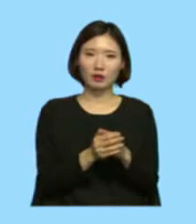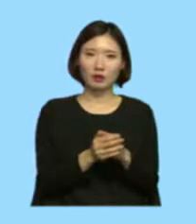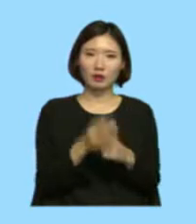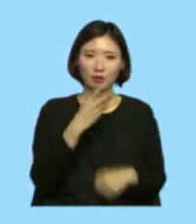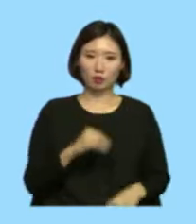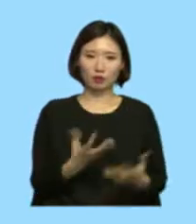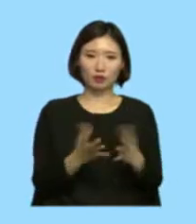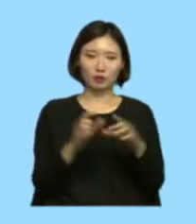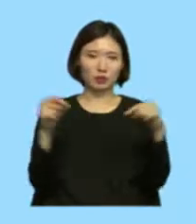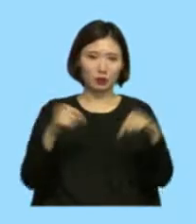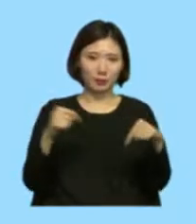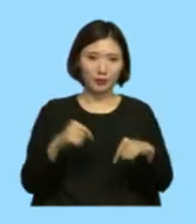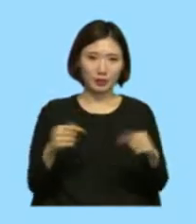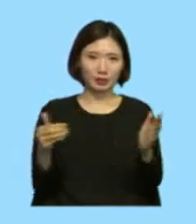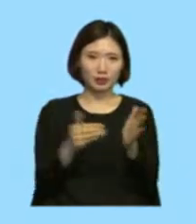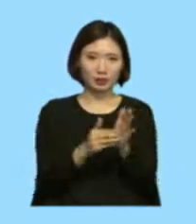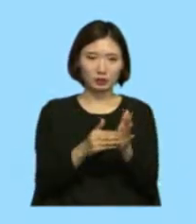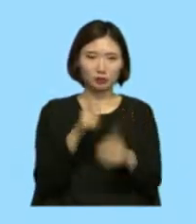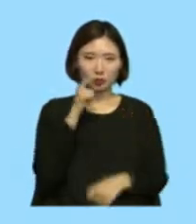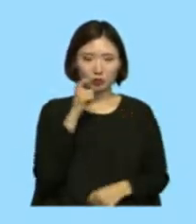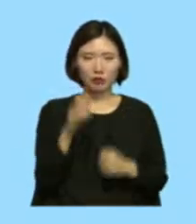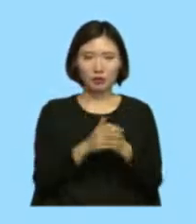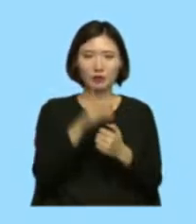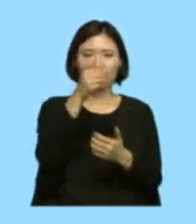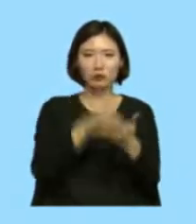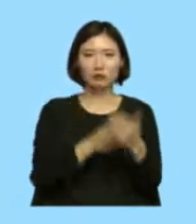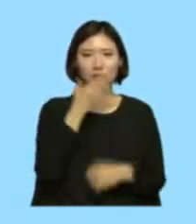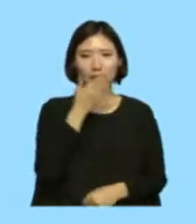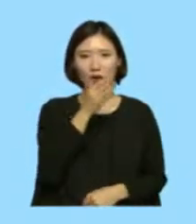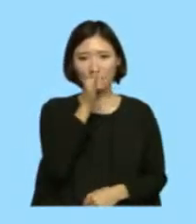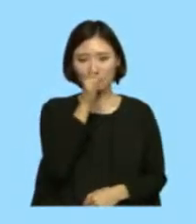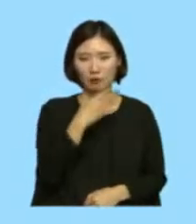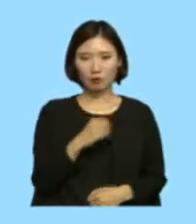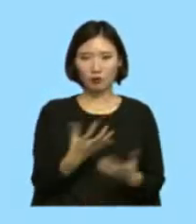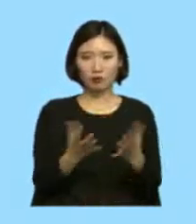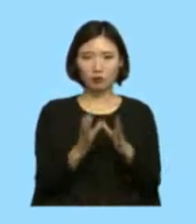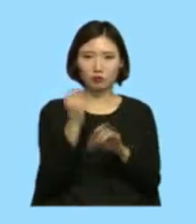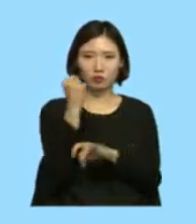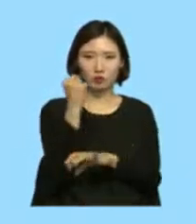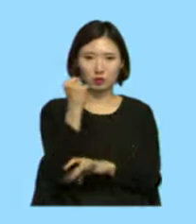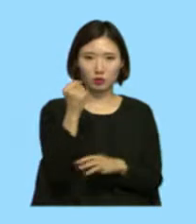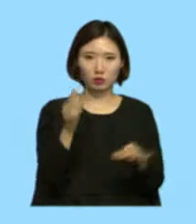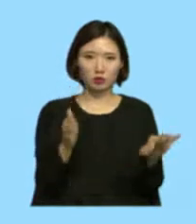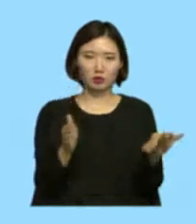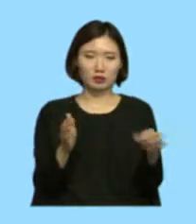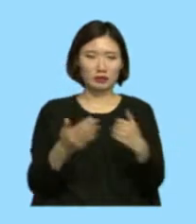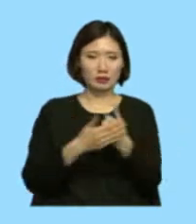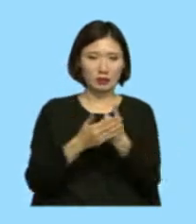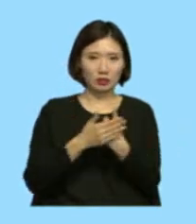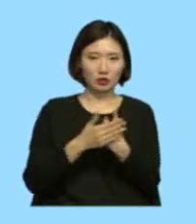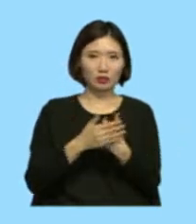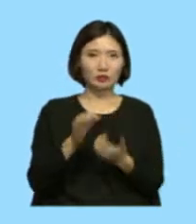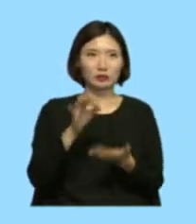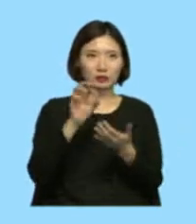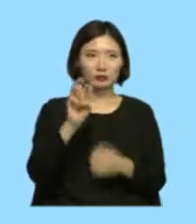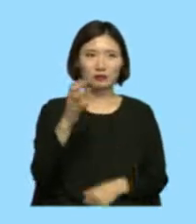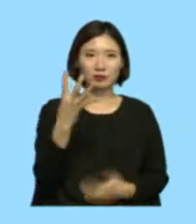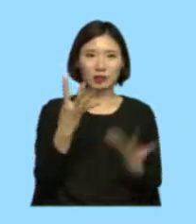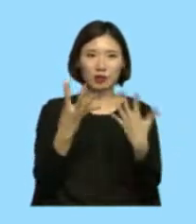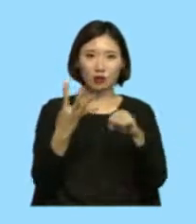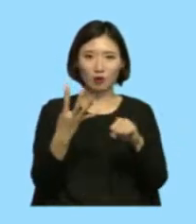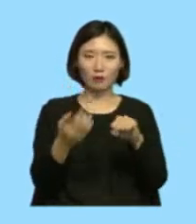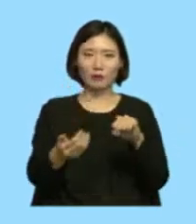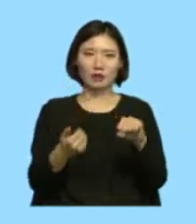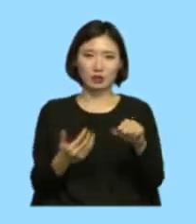보건복지부와 의 협의가 마무리 되지 않아 삭감 될 수도 있는 복지부 기초연금 지원금 34억 원 가량을 미리 편성하면서